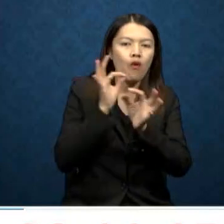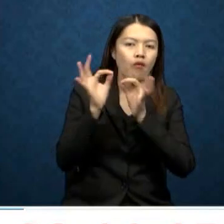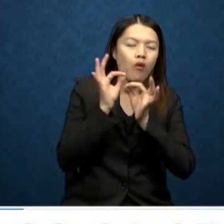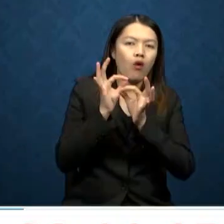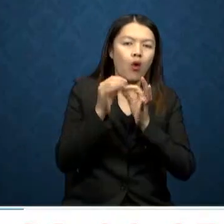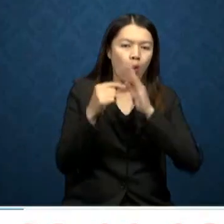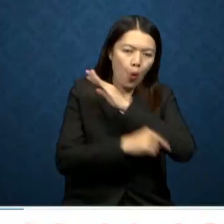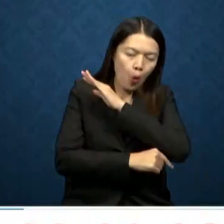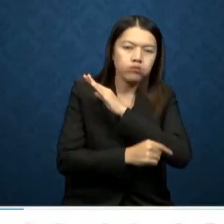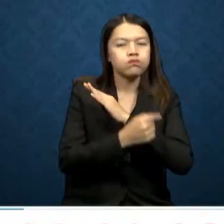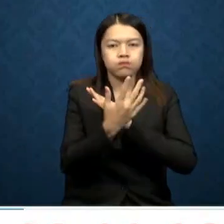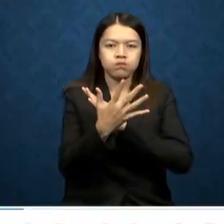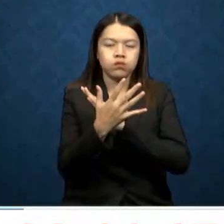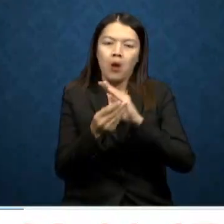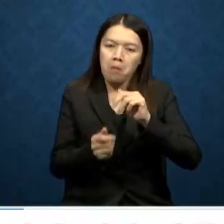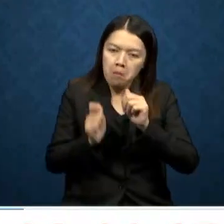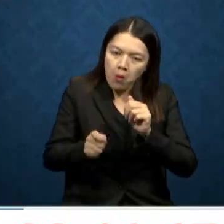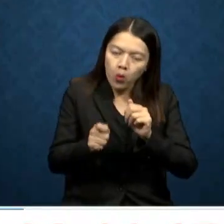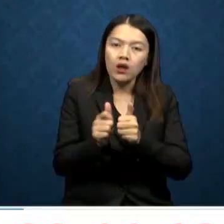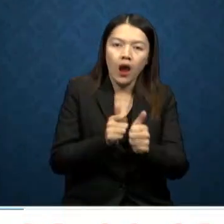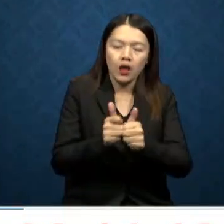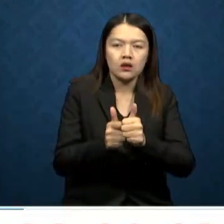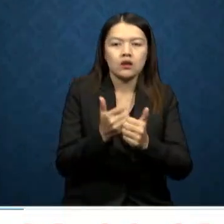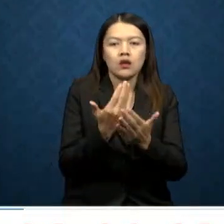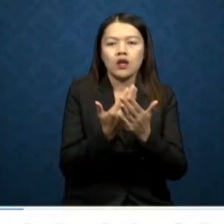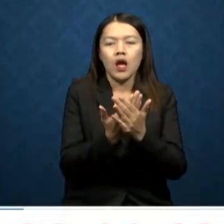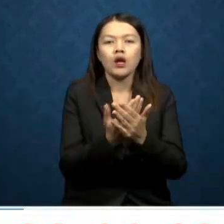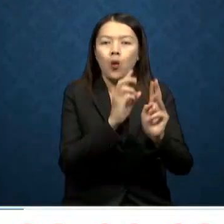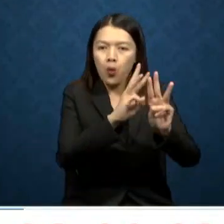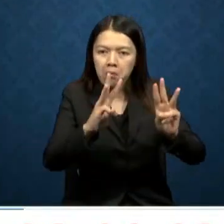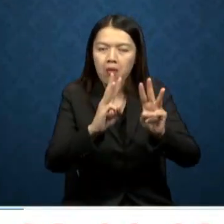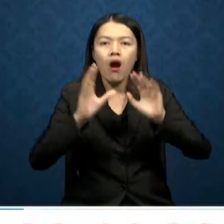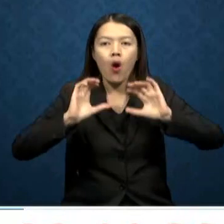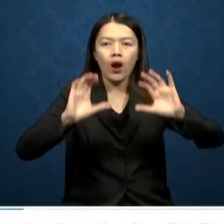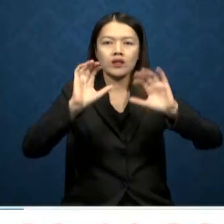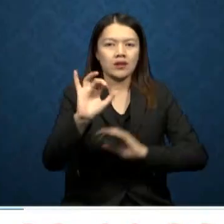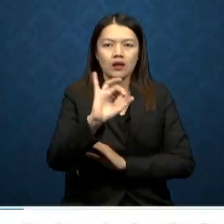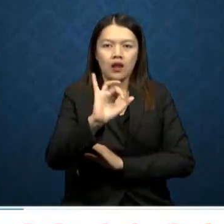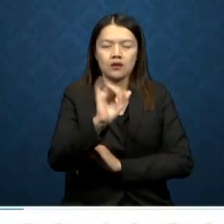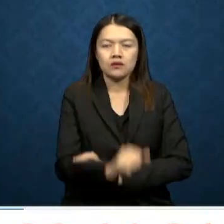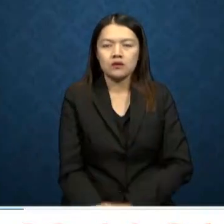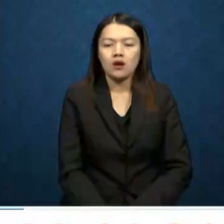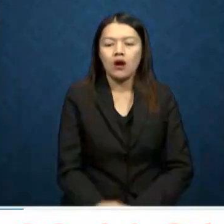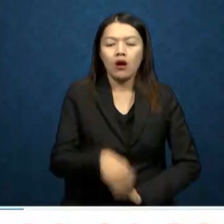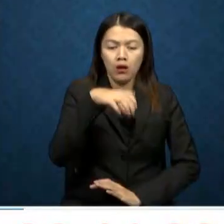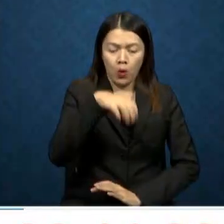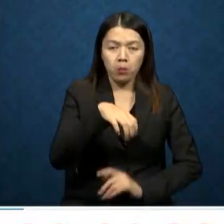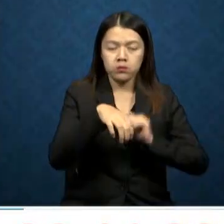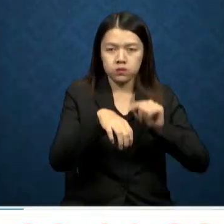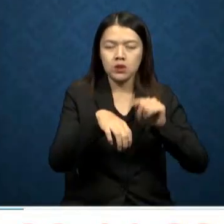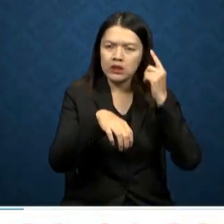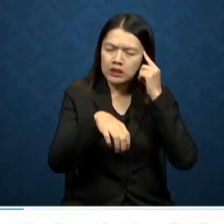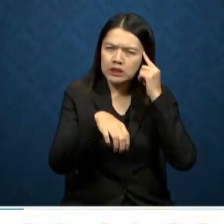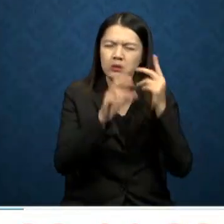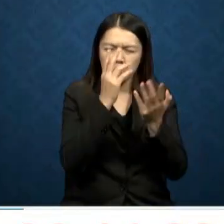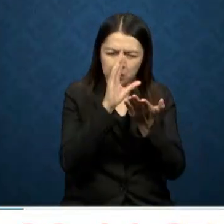ทุจริตคอร์รัปชันในการประมูลด้วยวิธี ebiddingในภาครัฐก็ตามแต่กรมบัญชีกลางก็